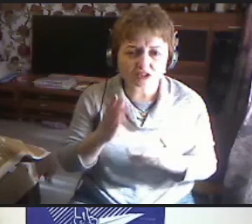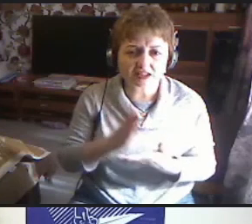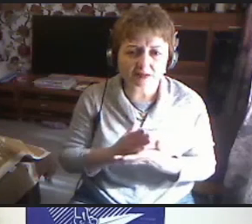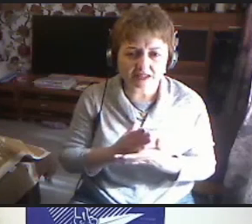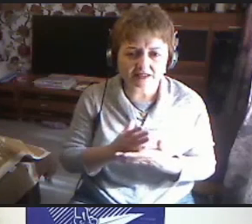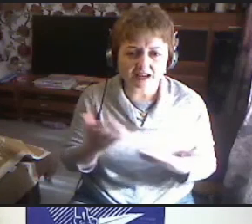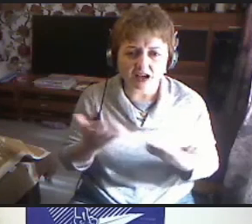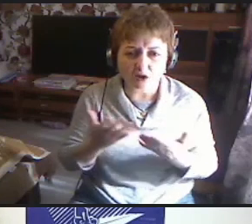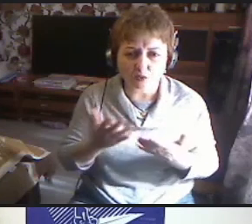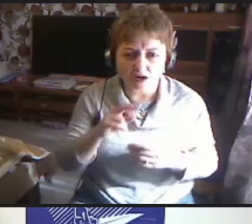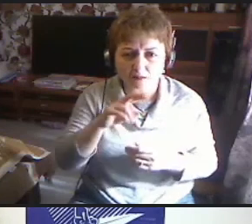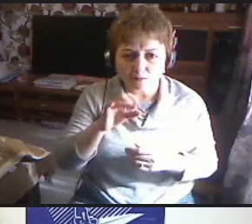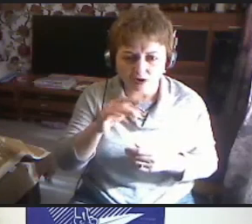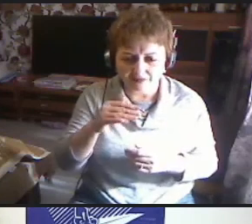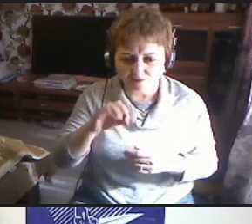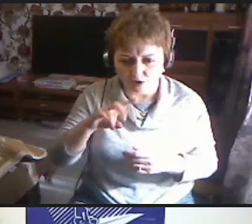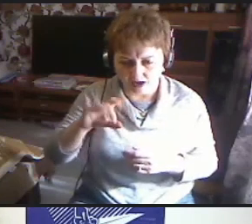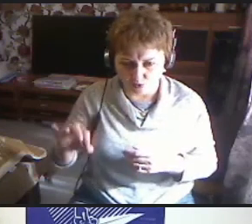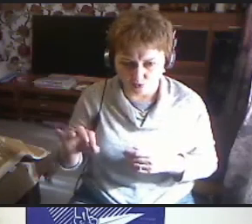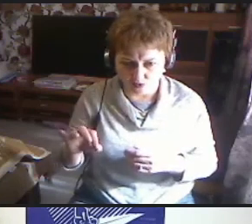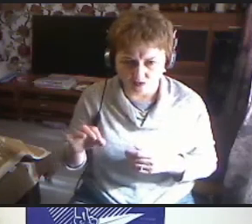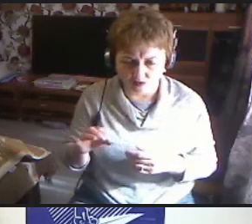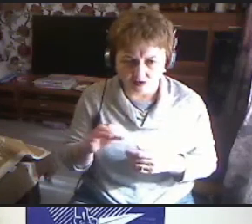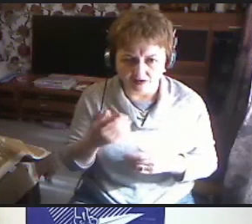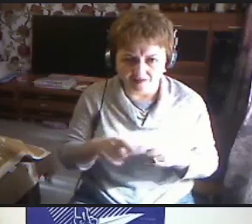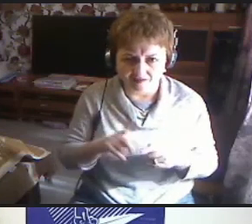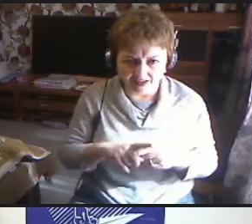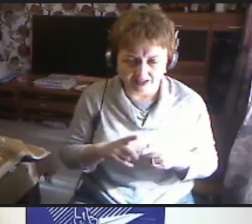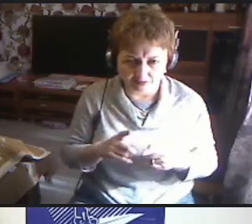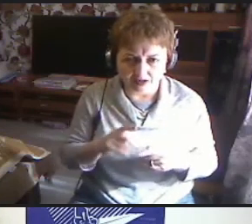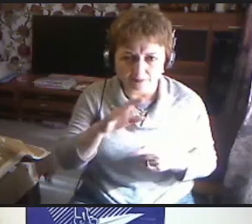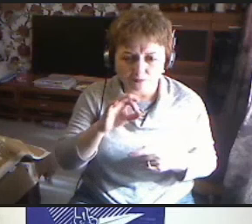портфолио. В этом портфолио вы должны